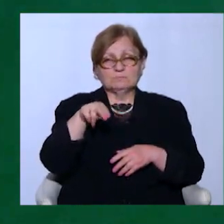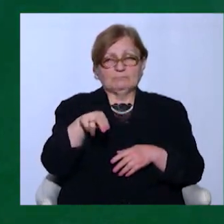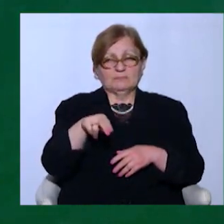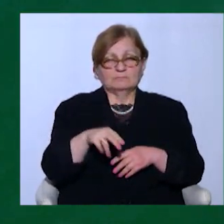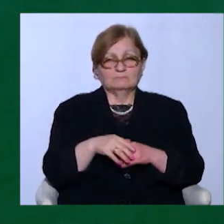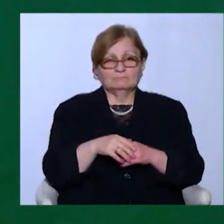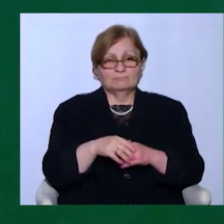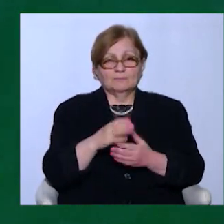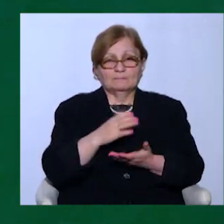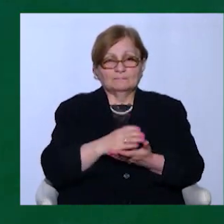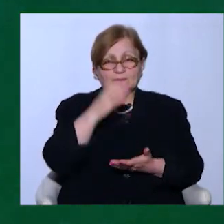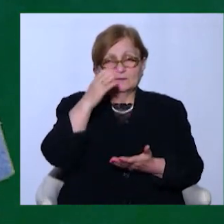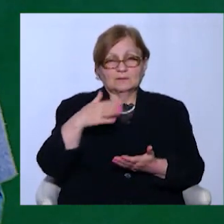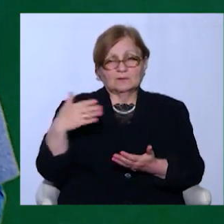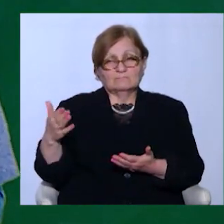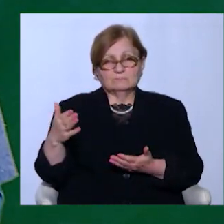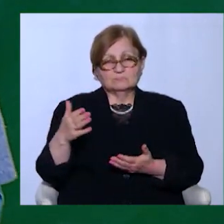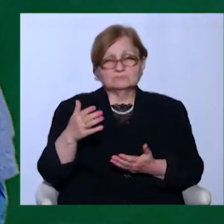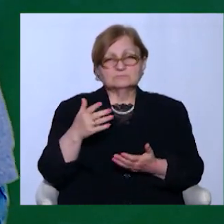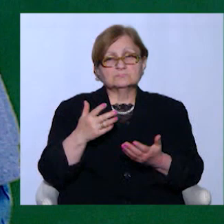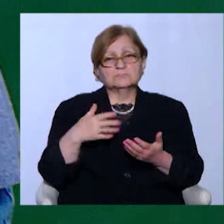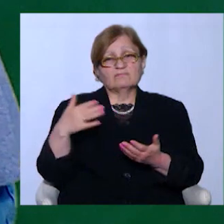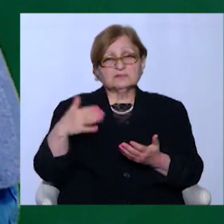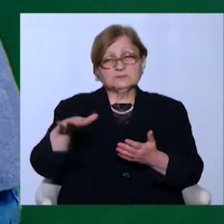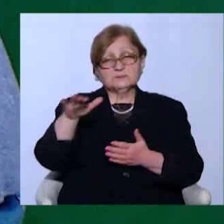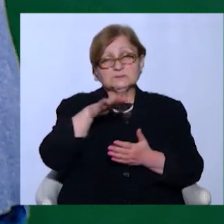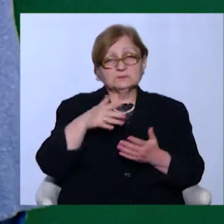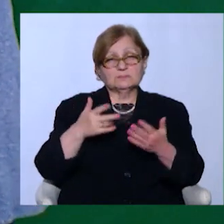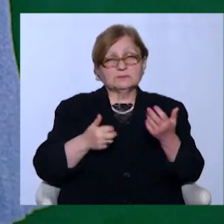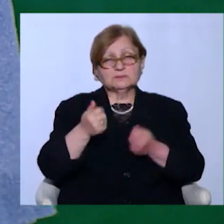ხოლო კონუსის შემთხვევაში გვერდითი ზედაპირი დაითვლება